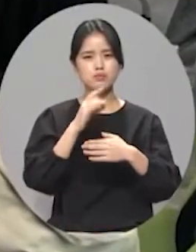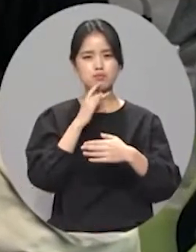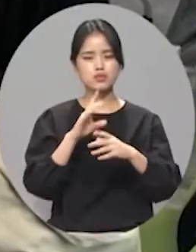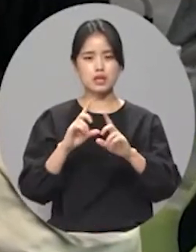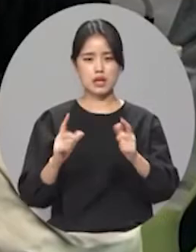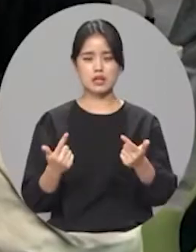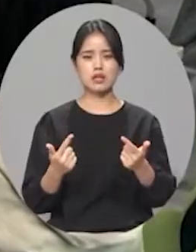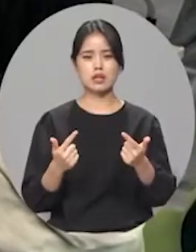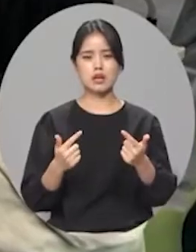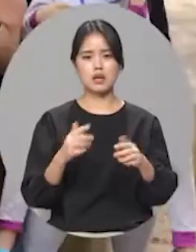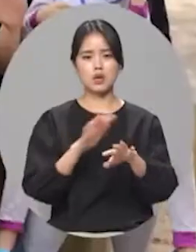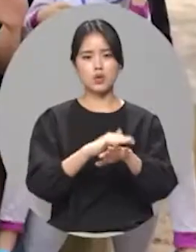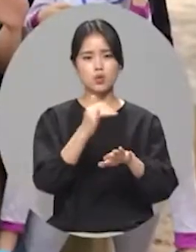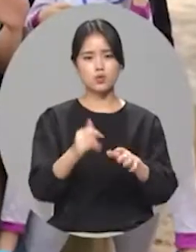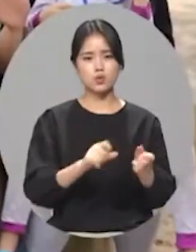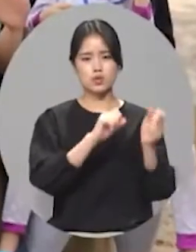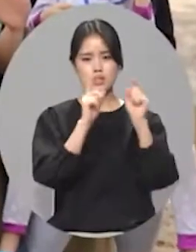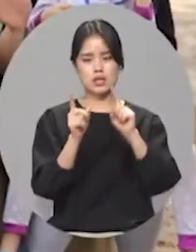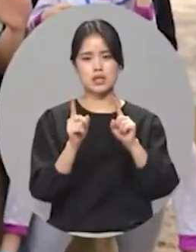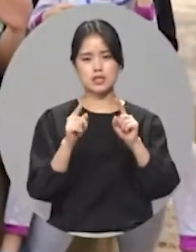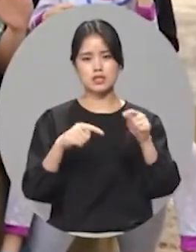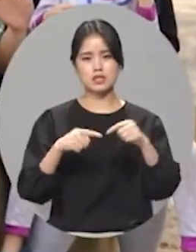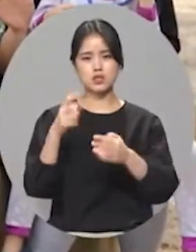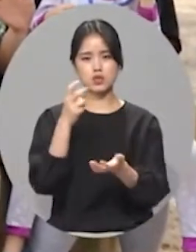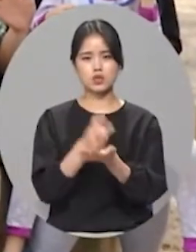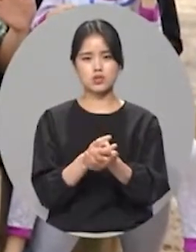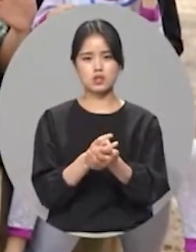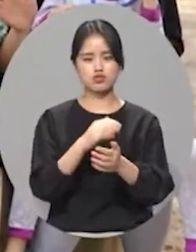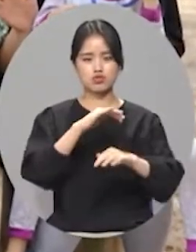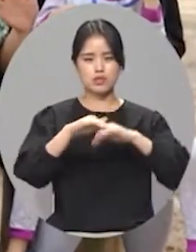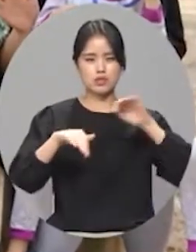않고 농촌 지역을 살리는 정책으로